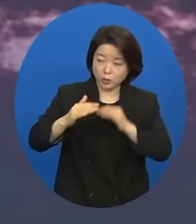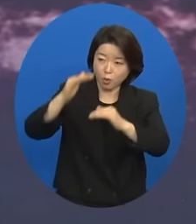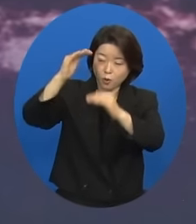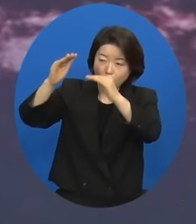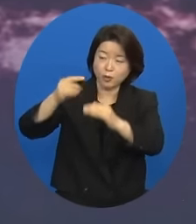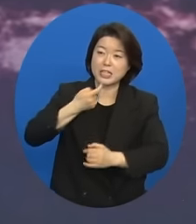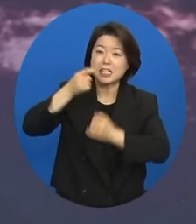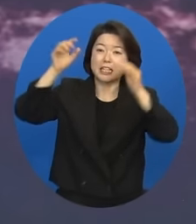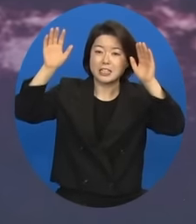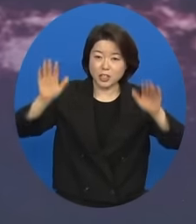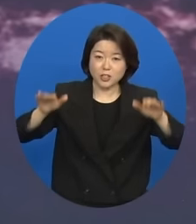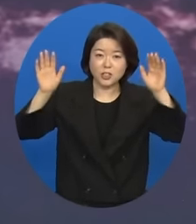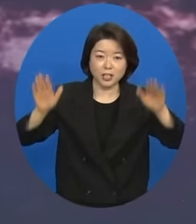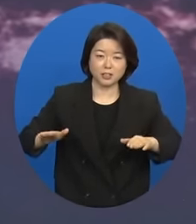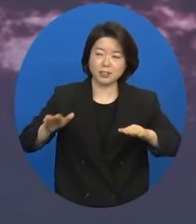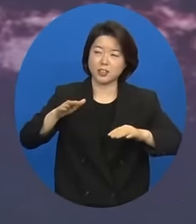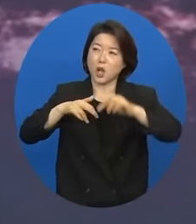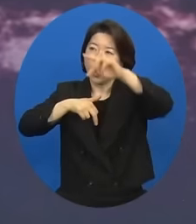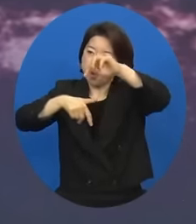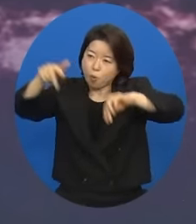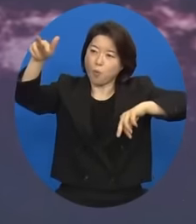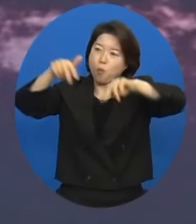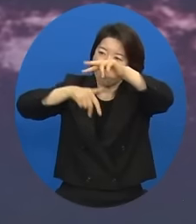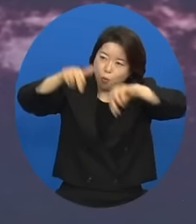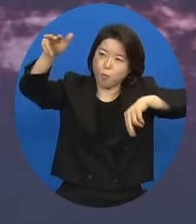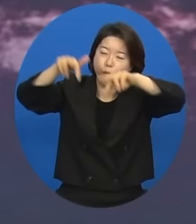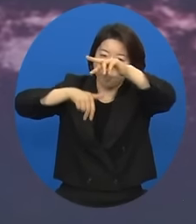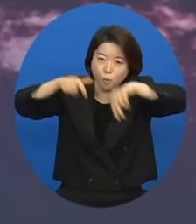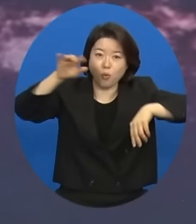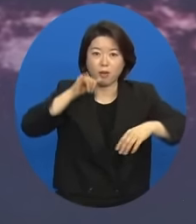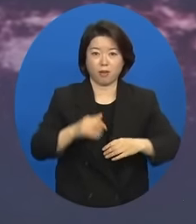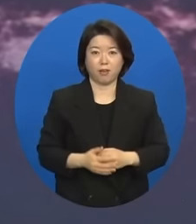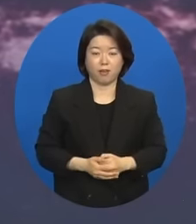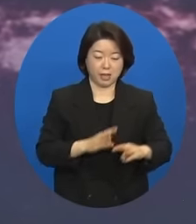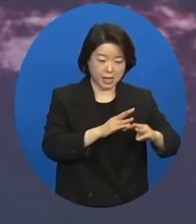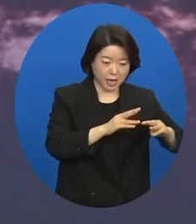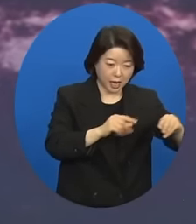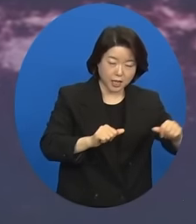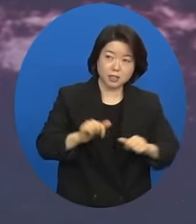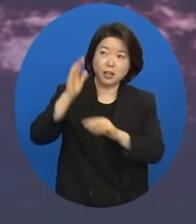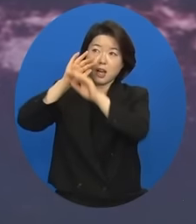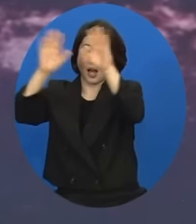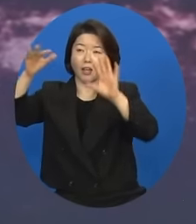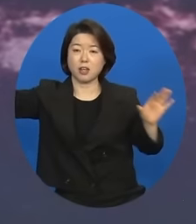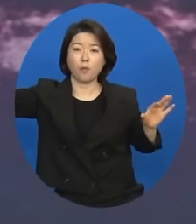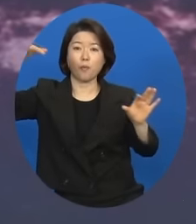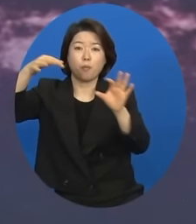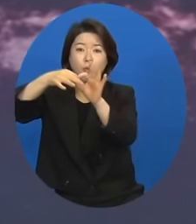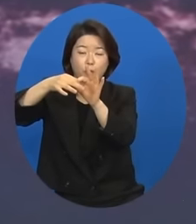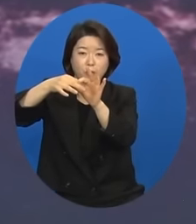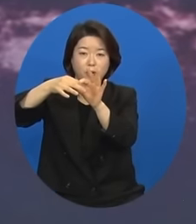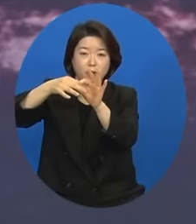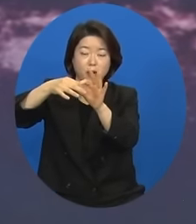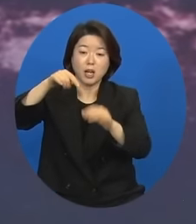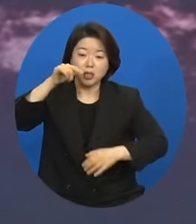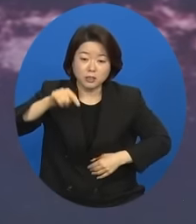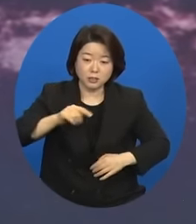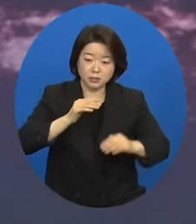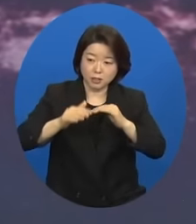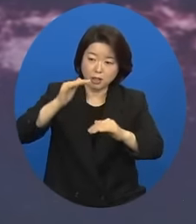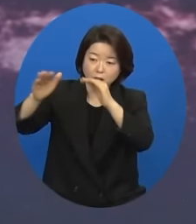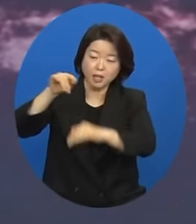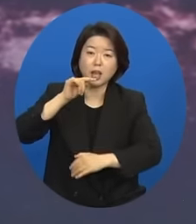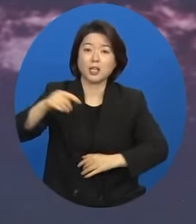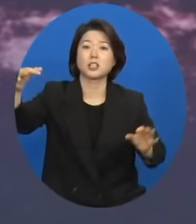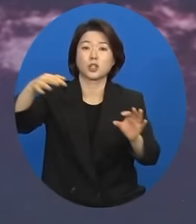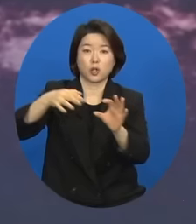내리락 하고 있습니다 한 것은 하늘과 땅이 연결되어 있고 그 연결을이 계단이 하고 있었고